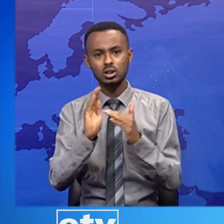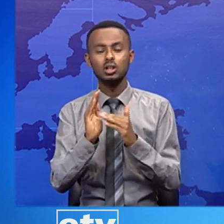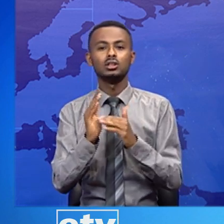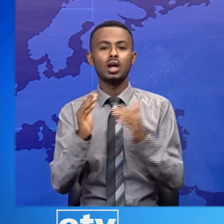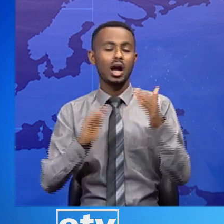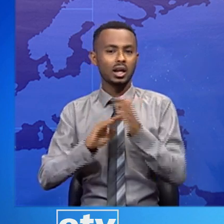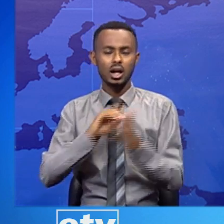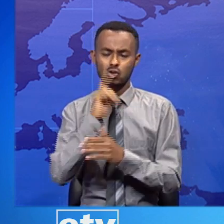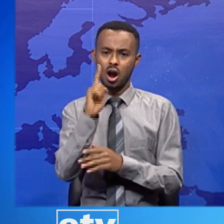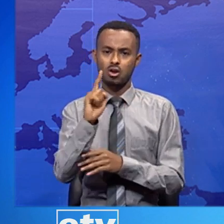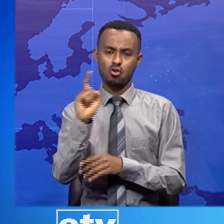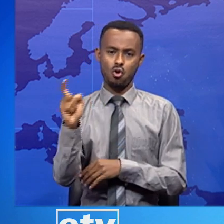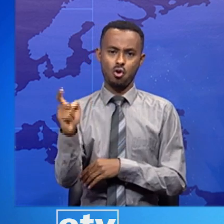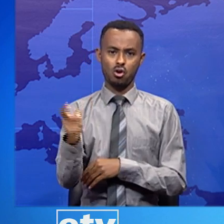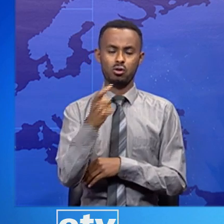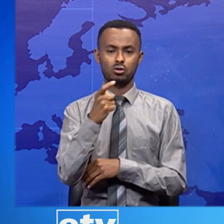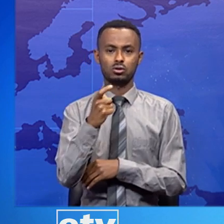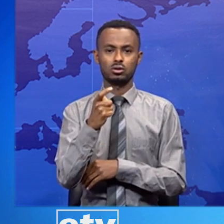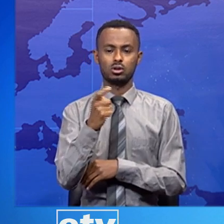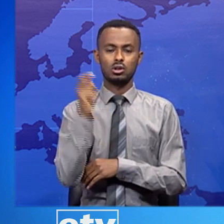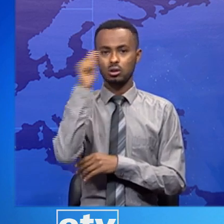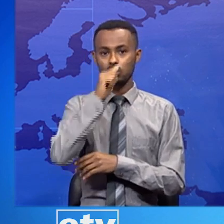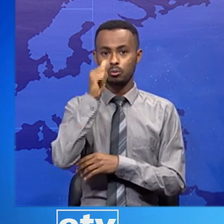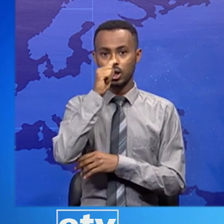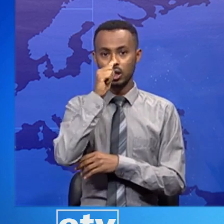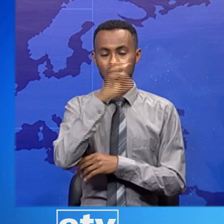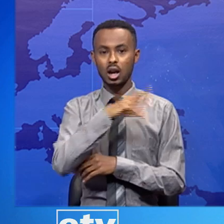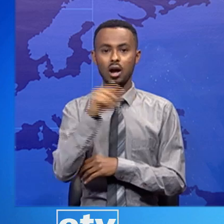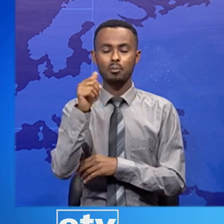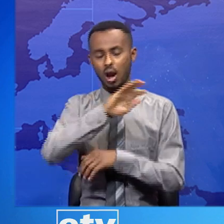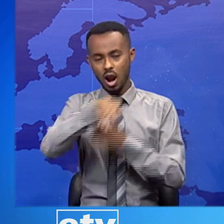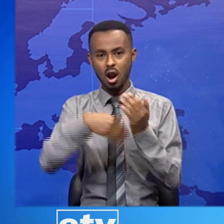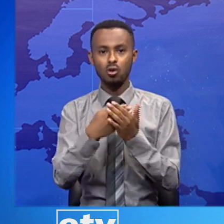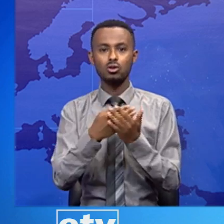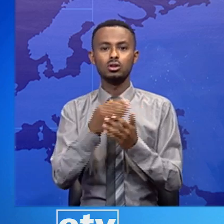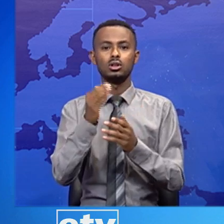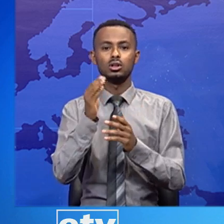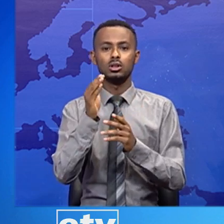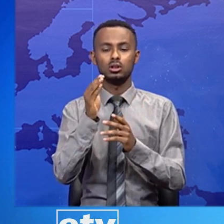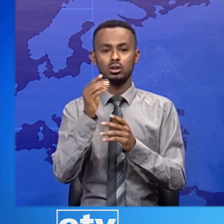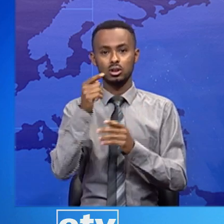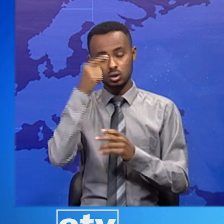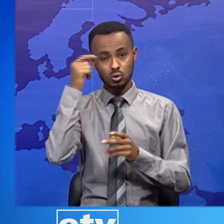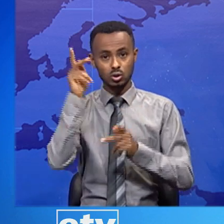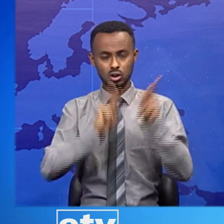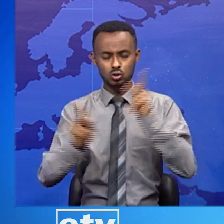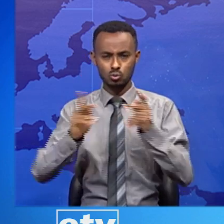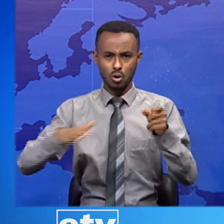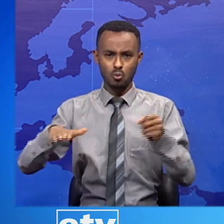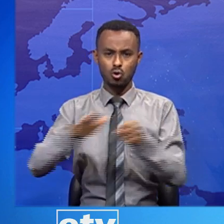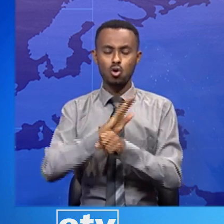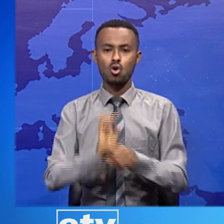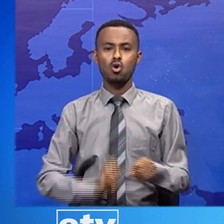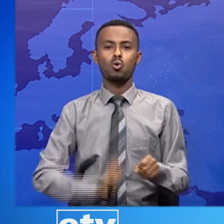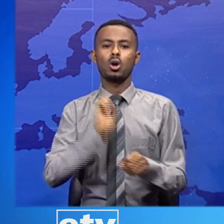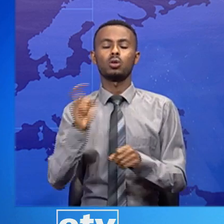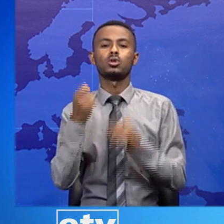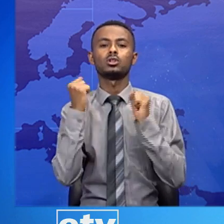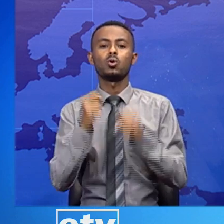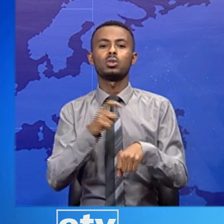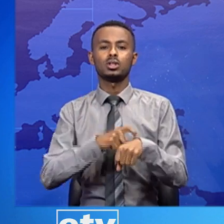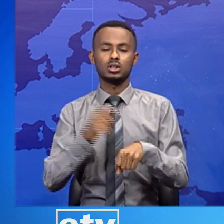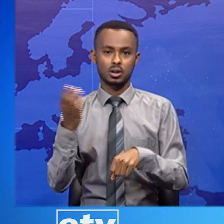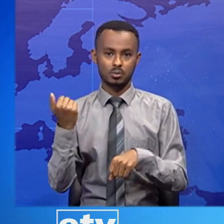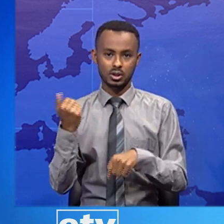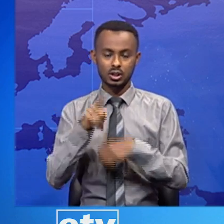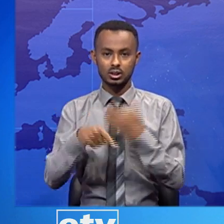ችግር ሳይገዳቸው አንድ ሆነው የኢትዮጵያን እና መላው የህዝብ የጥቁር ህዝብ በሙሉ ኩራት መሆን